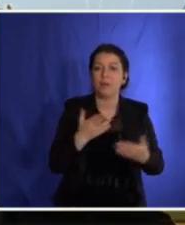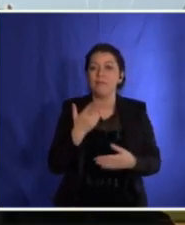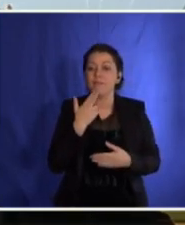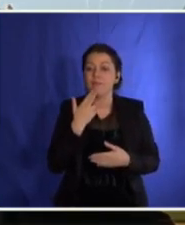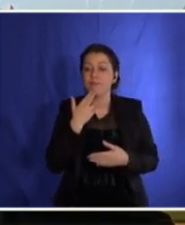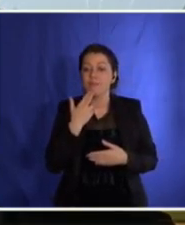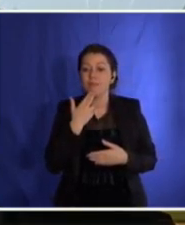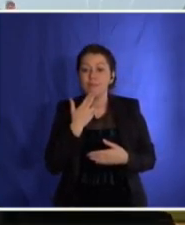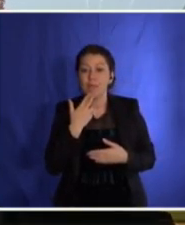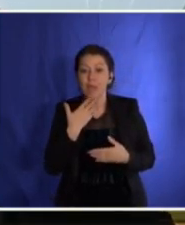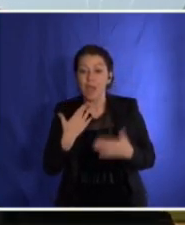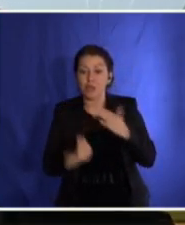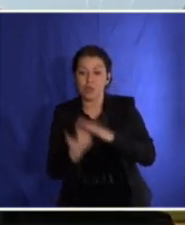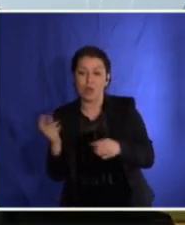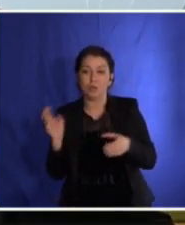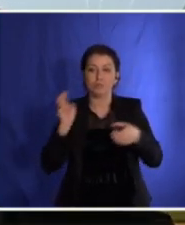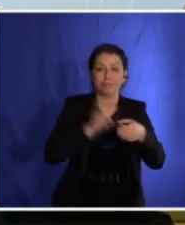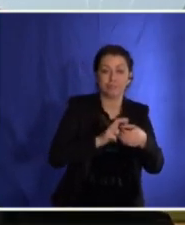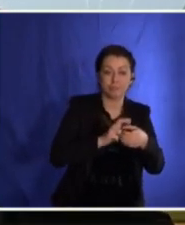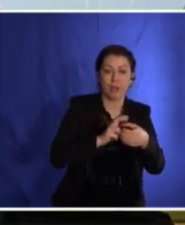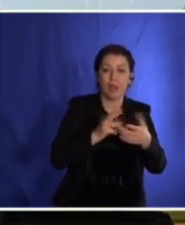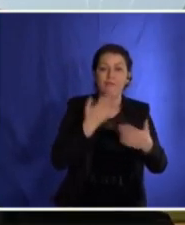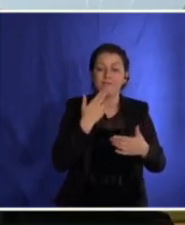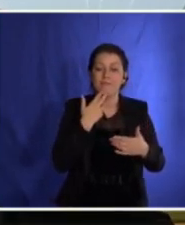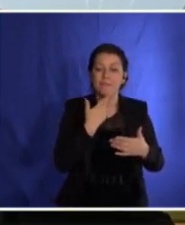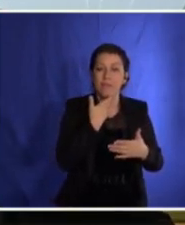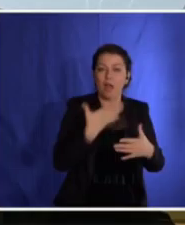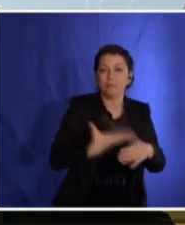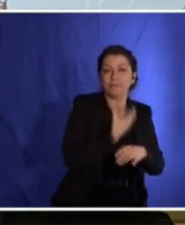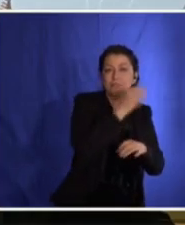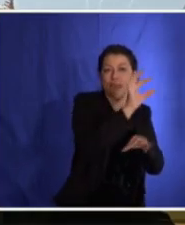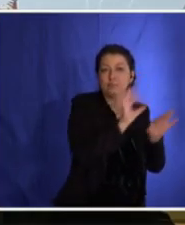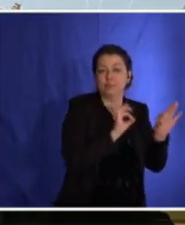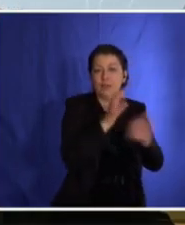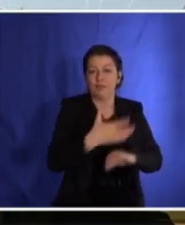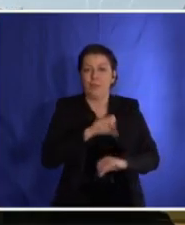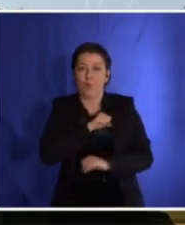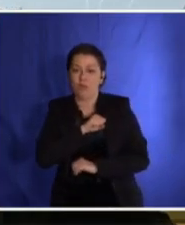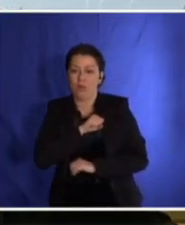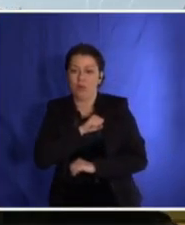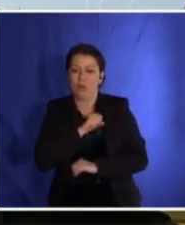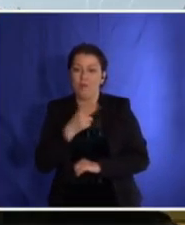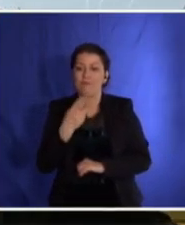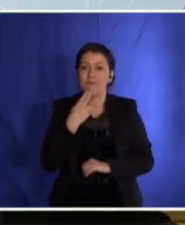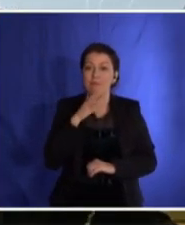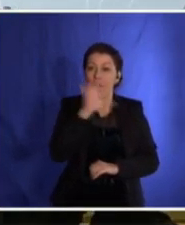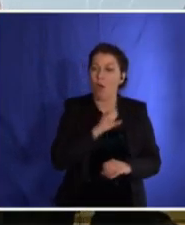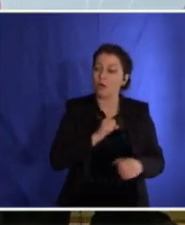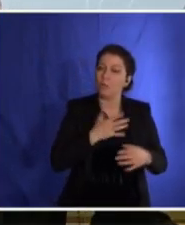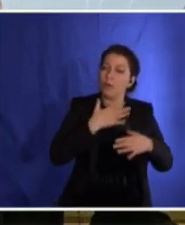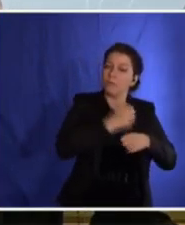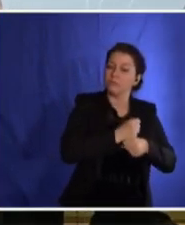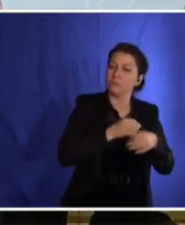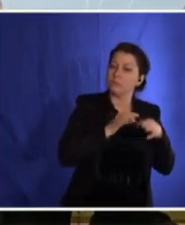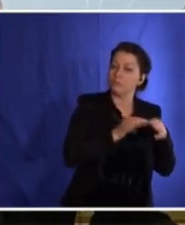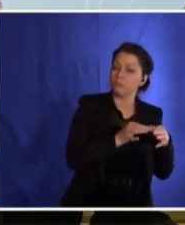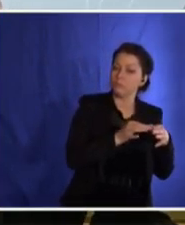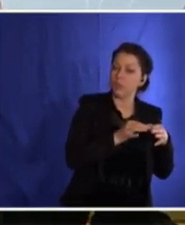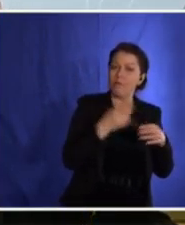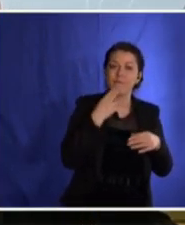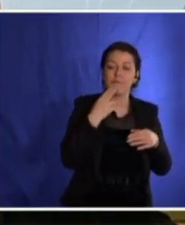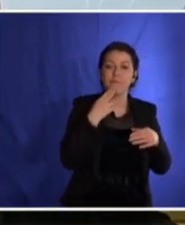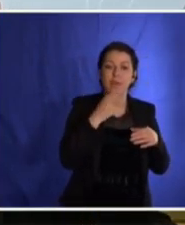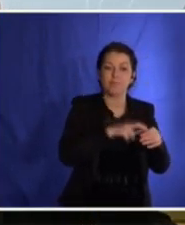einbringt und wer sich die Rosinen rauspickt. Wer zu Europa steht und wer andere Wege